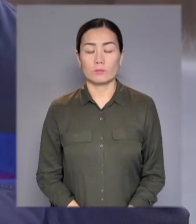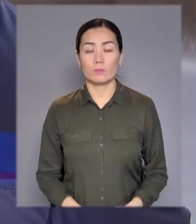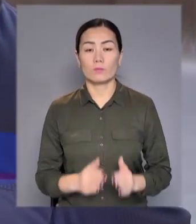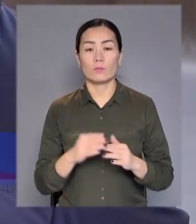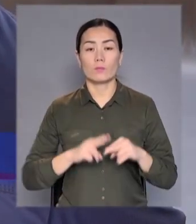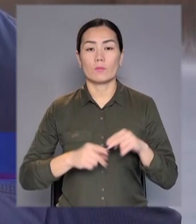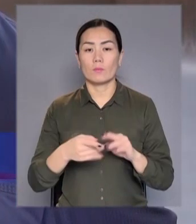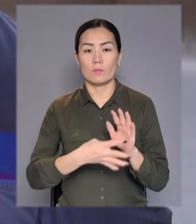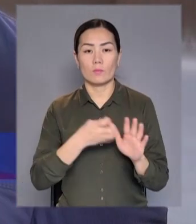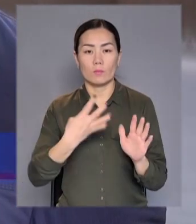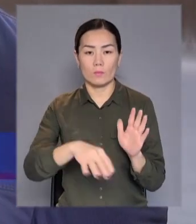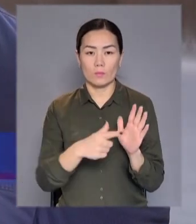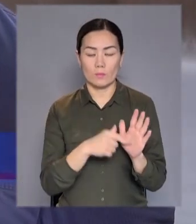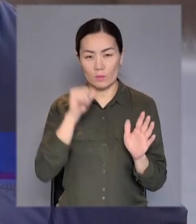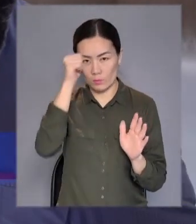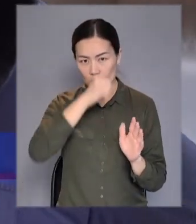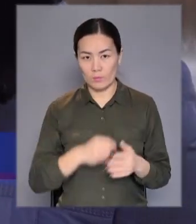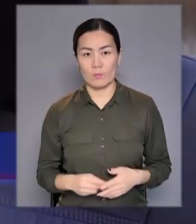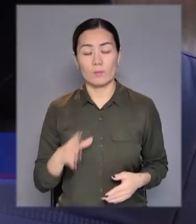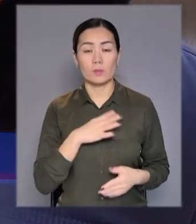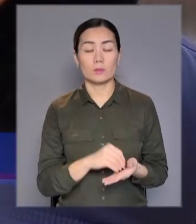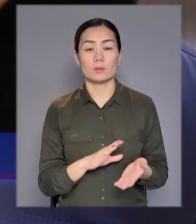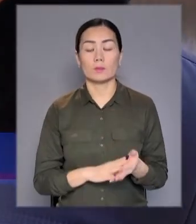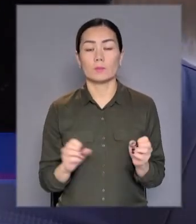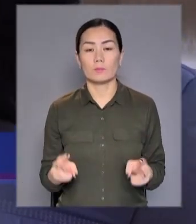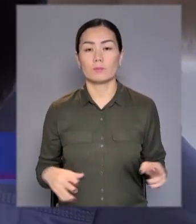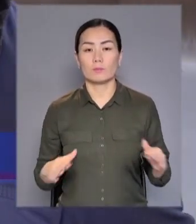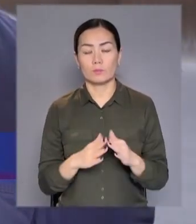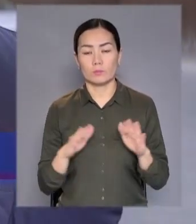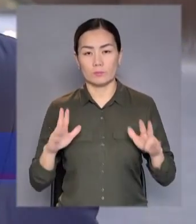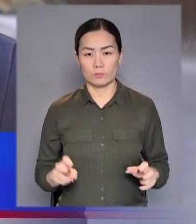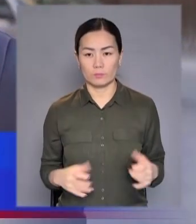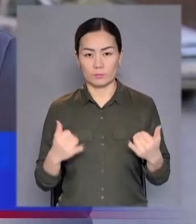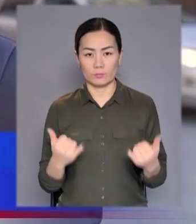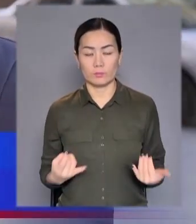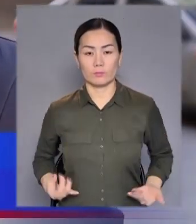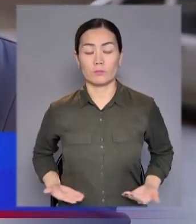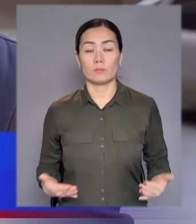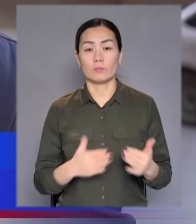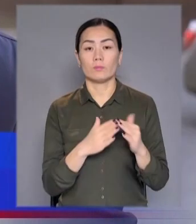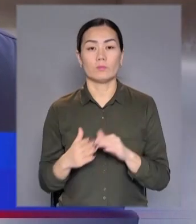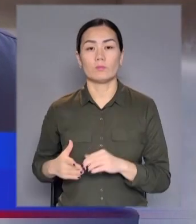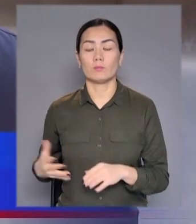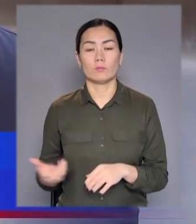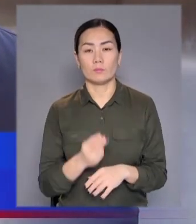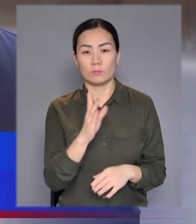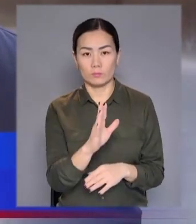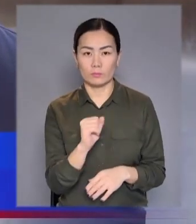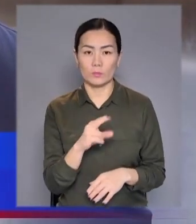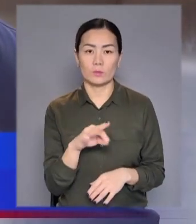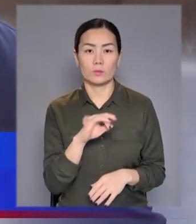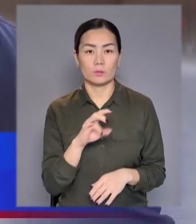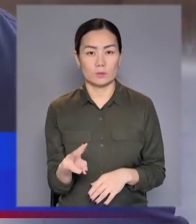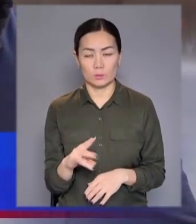Дом, построенный в 1947 году, был включен в список аварийных домов. И вот сегодня жители этого дома получили квартиры в ЖК